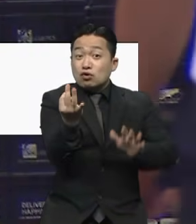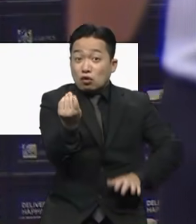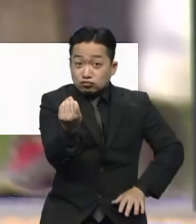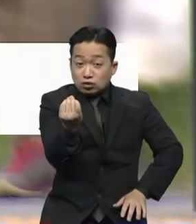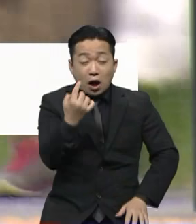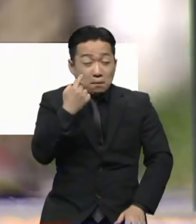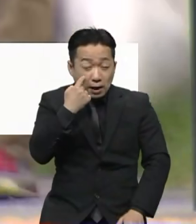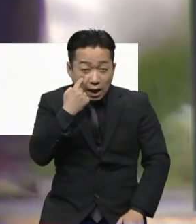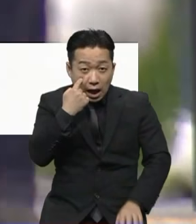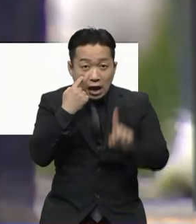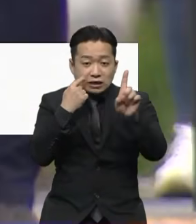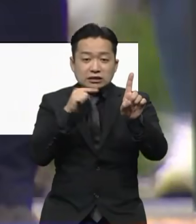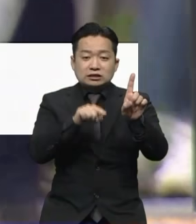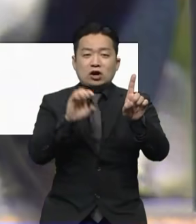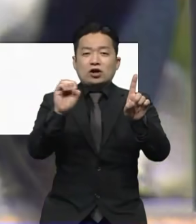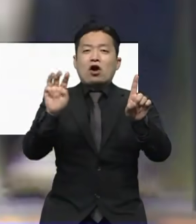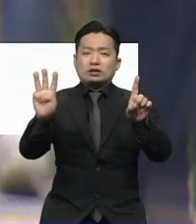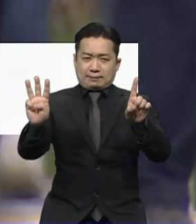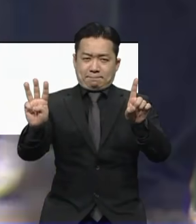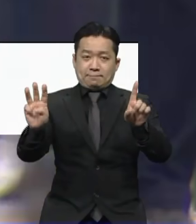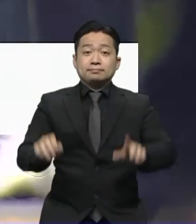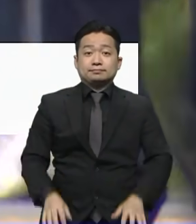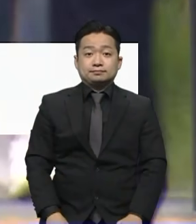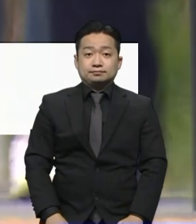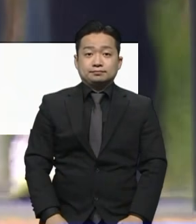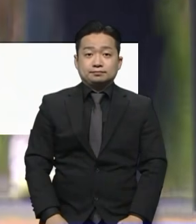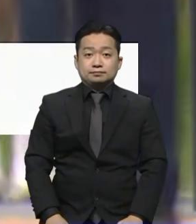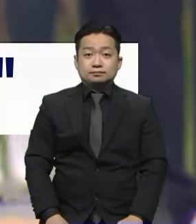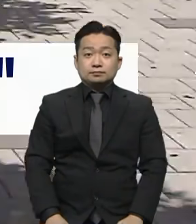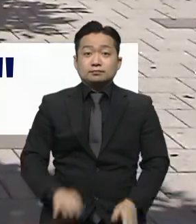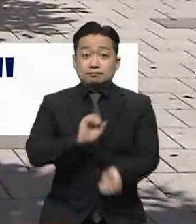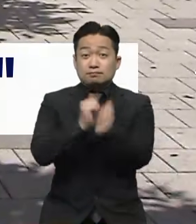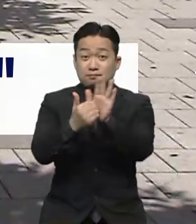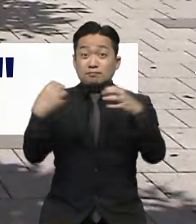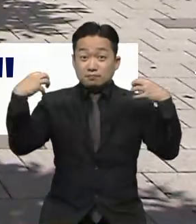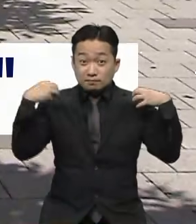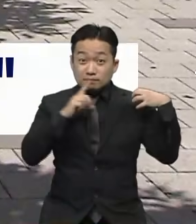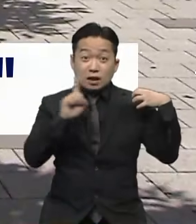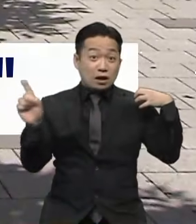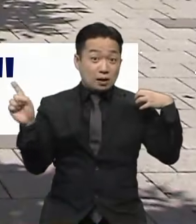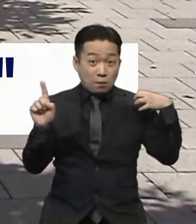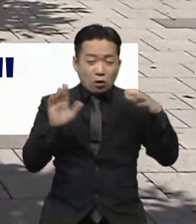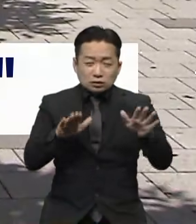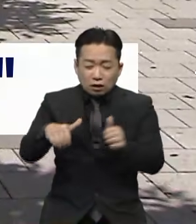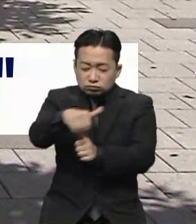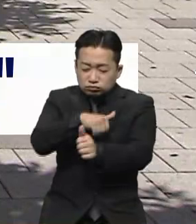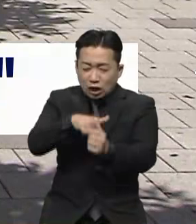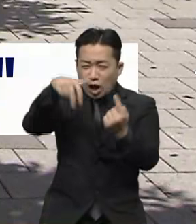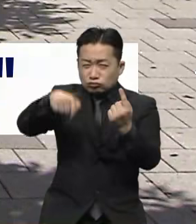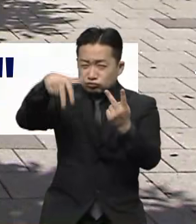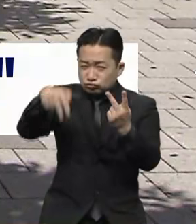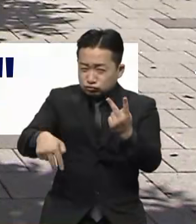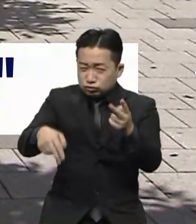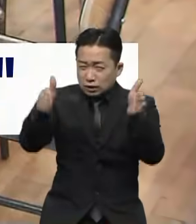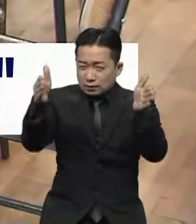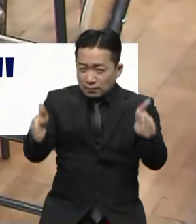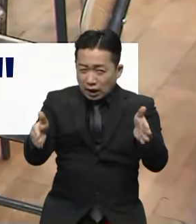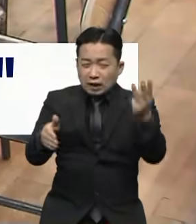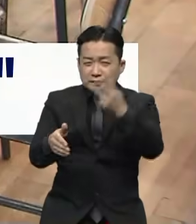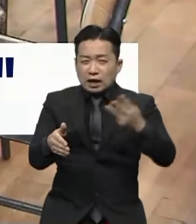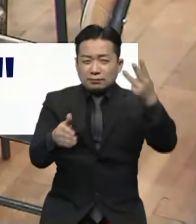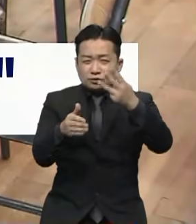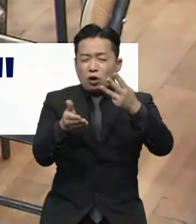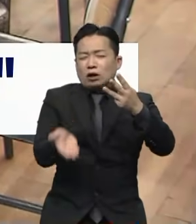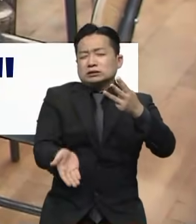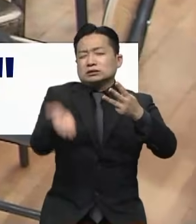지수도 1.03을 기록했습니다. 방역당국은 이런 추세라면 1~2주일 내 3,000명대 이상도 나올